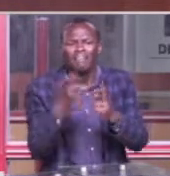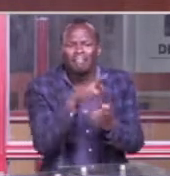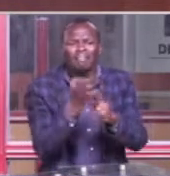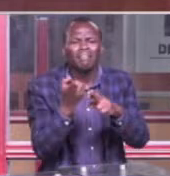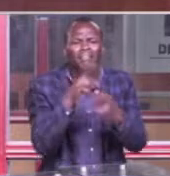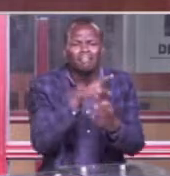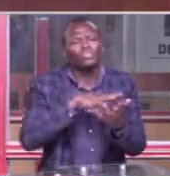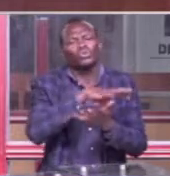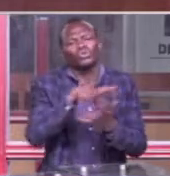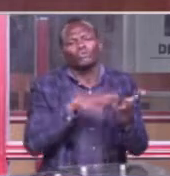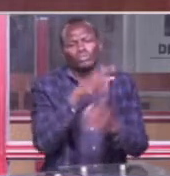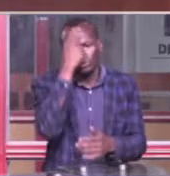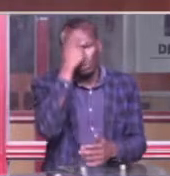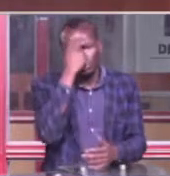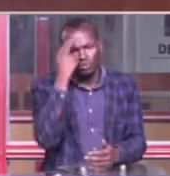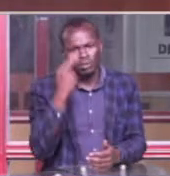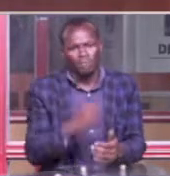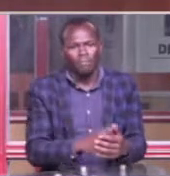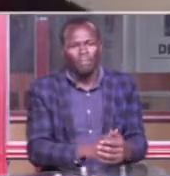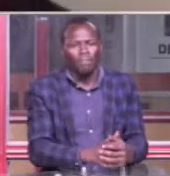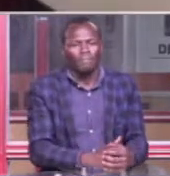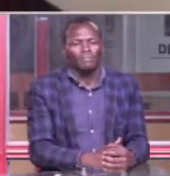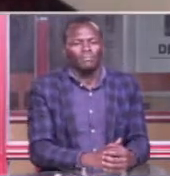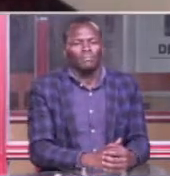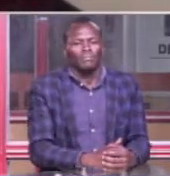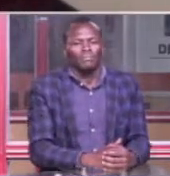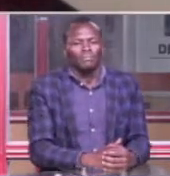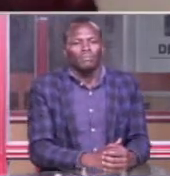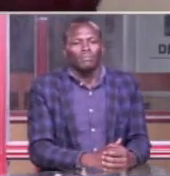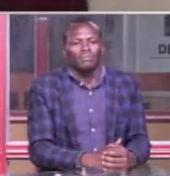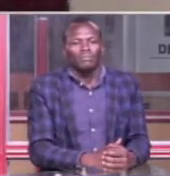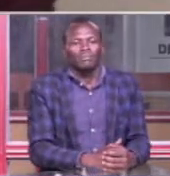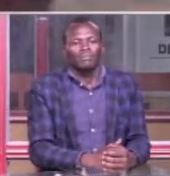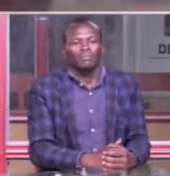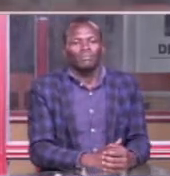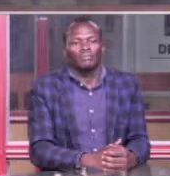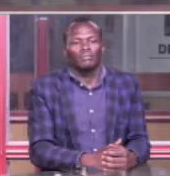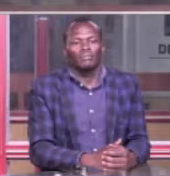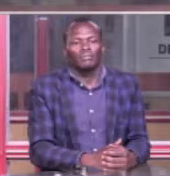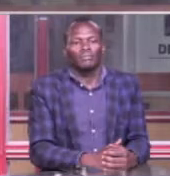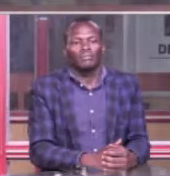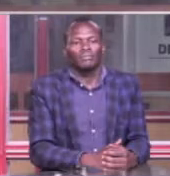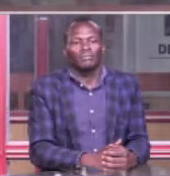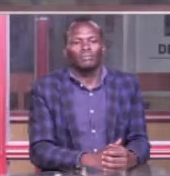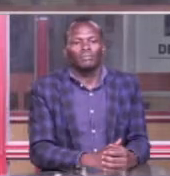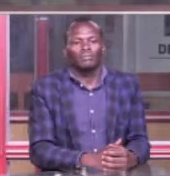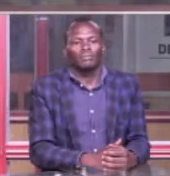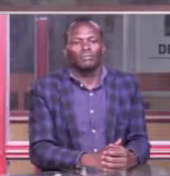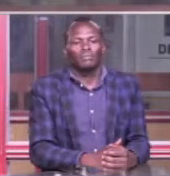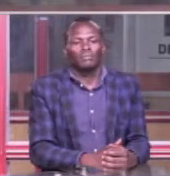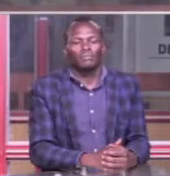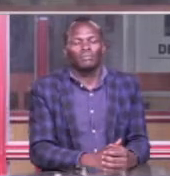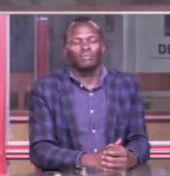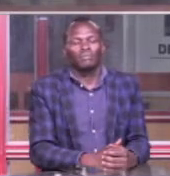okutambuza empapula nga bagamba abantu nti zezebigezo. Karun Nakibule, Dawote TV. Banafa bwe